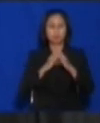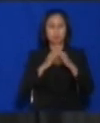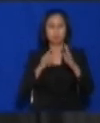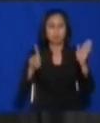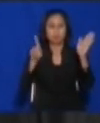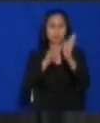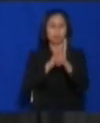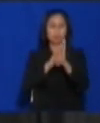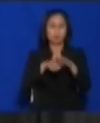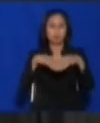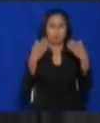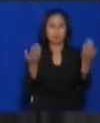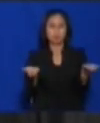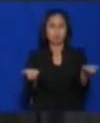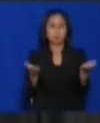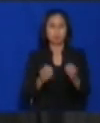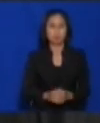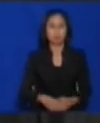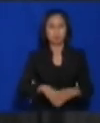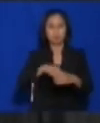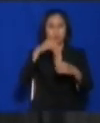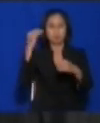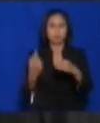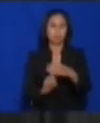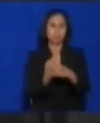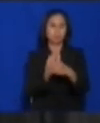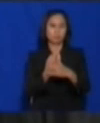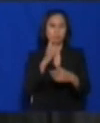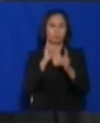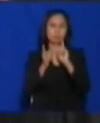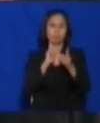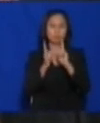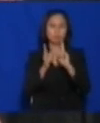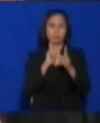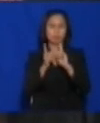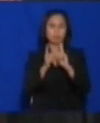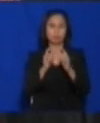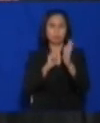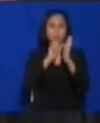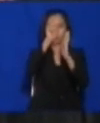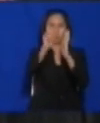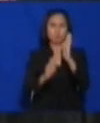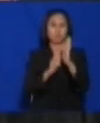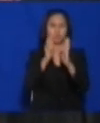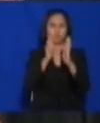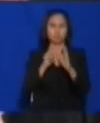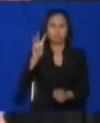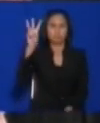Pasangan calon dipersilahkan menjawab pertanyaan moderator sesuai dengan waktu yang telah ditentukan